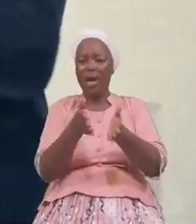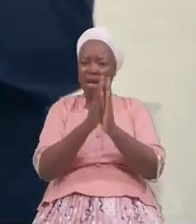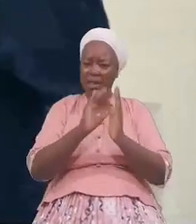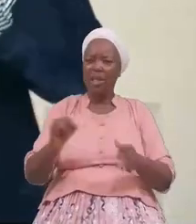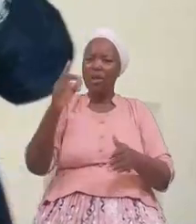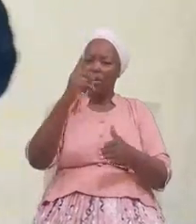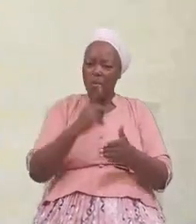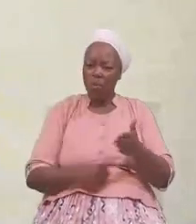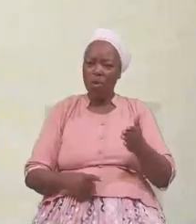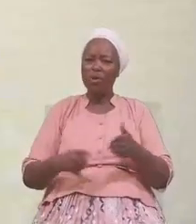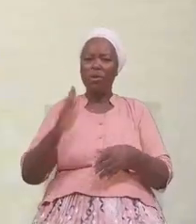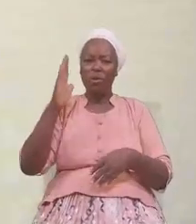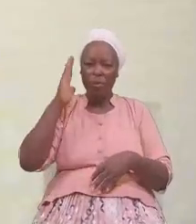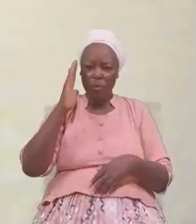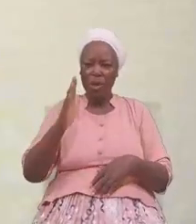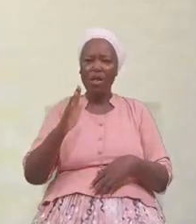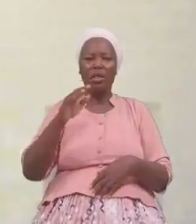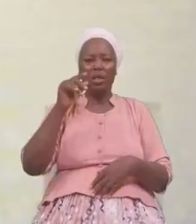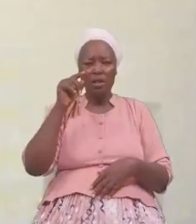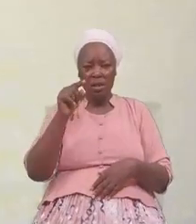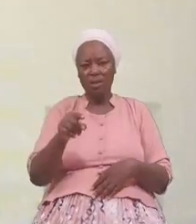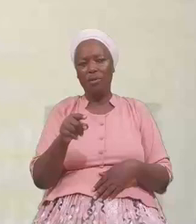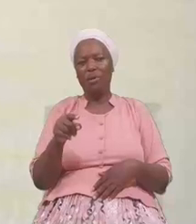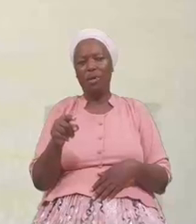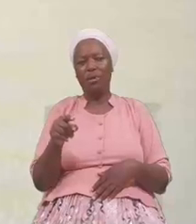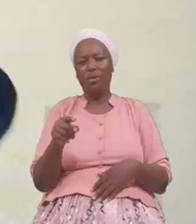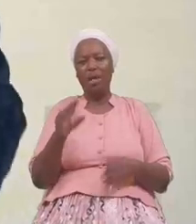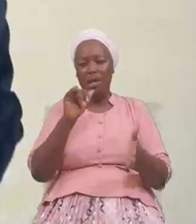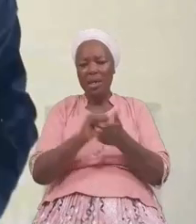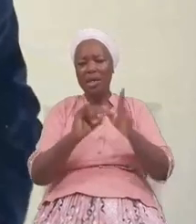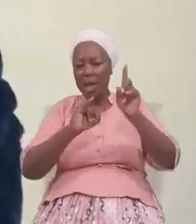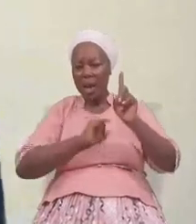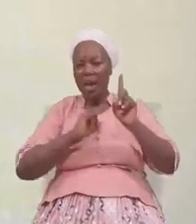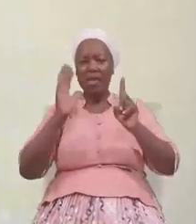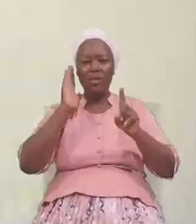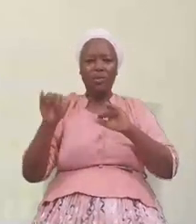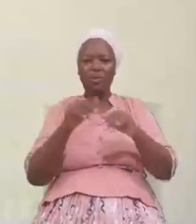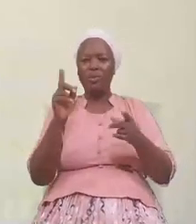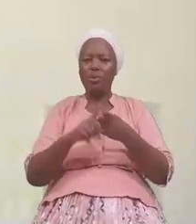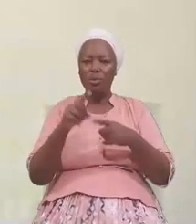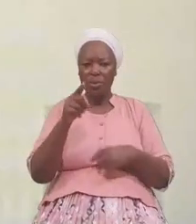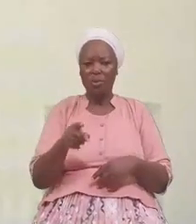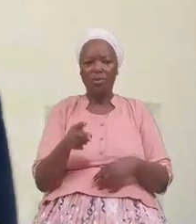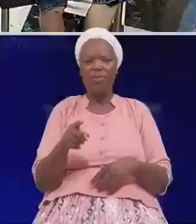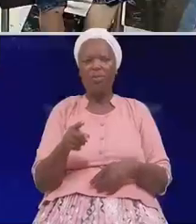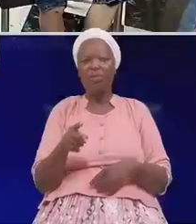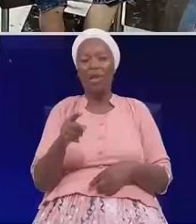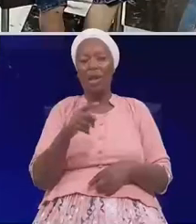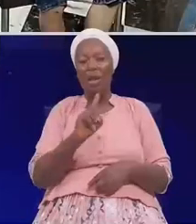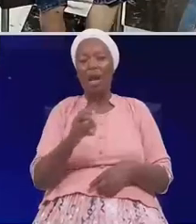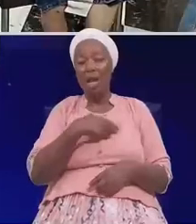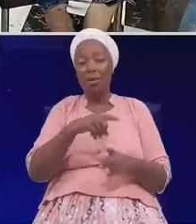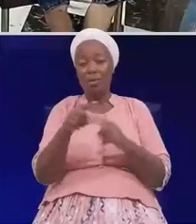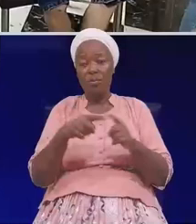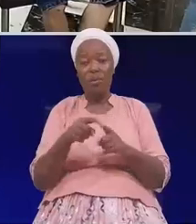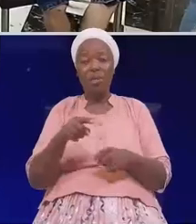tu veux. Que veux-tu que je te fasse? Et quand il te pose la